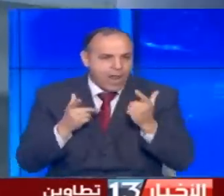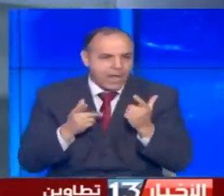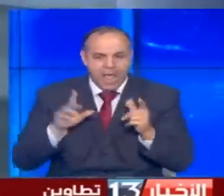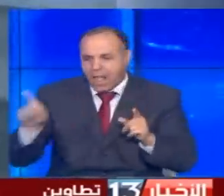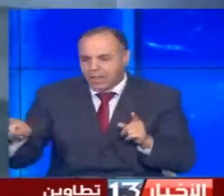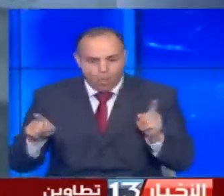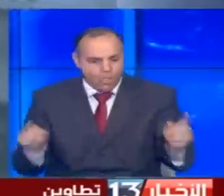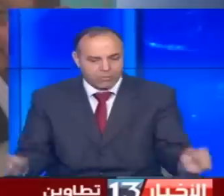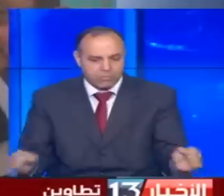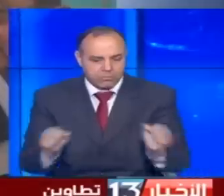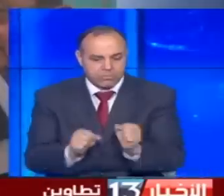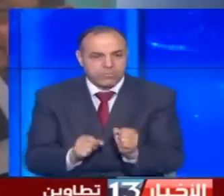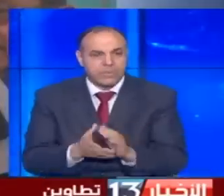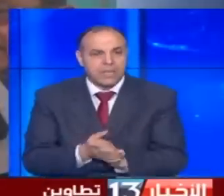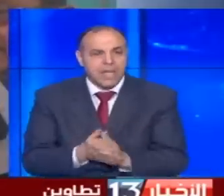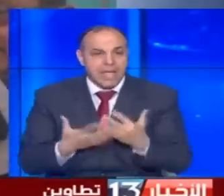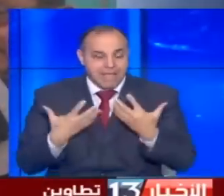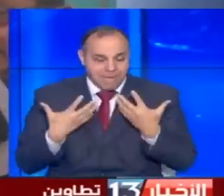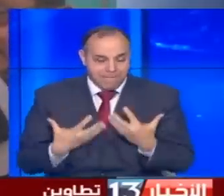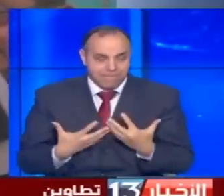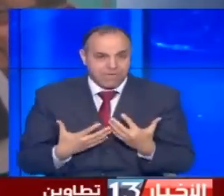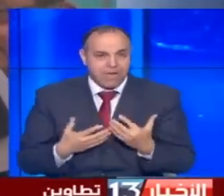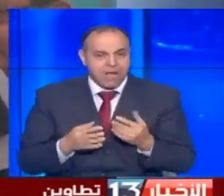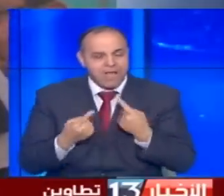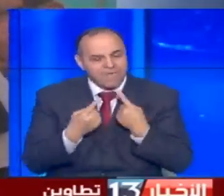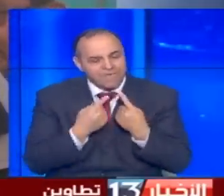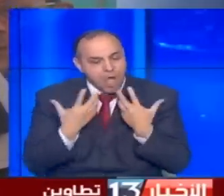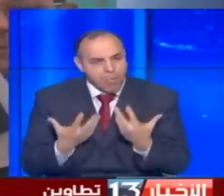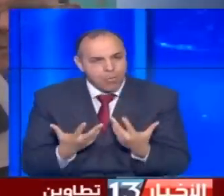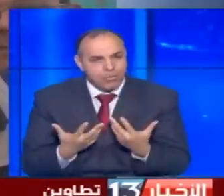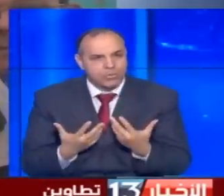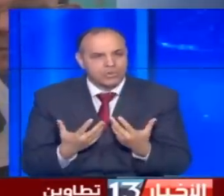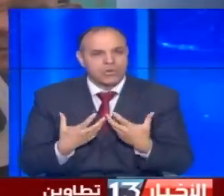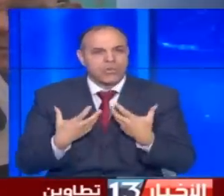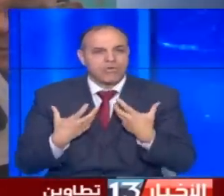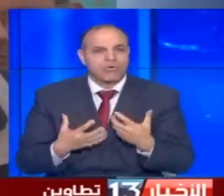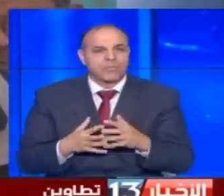الطرفين كنا حبينا باتفاق حبينا